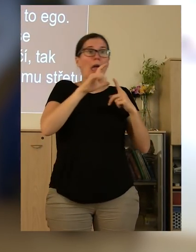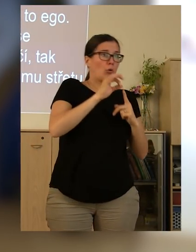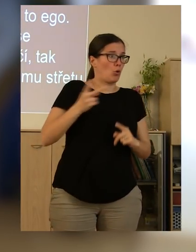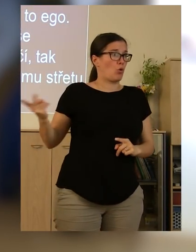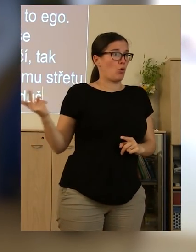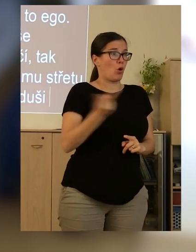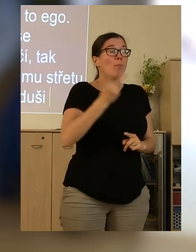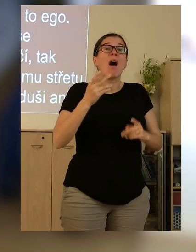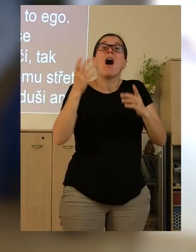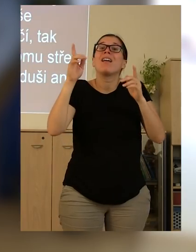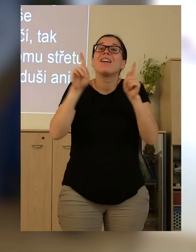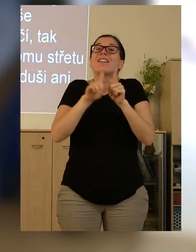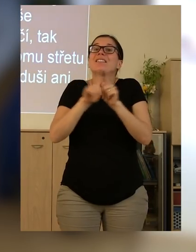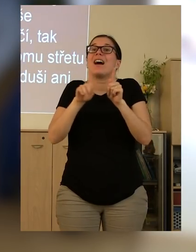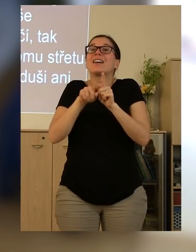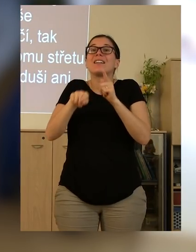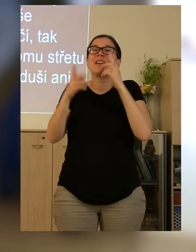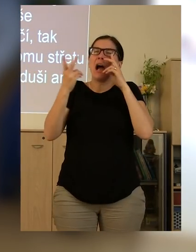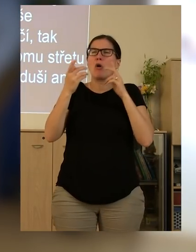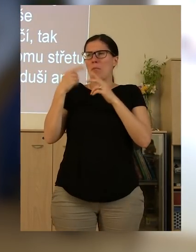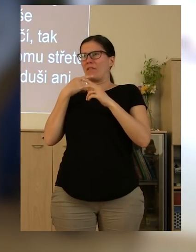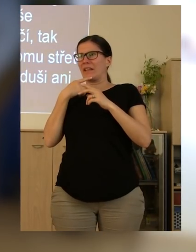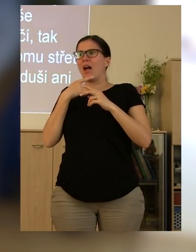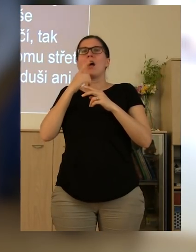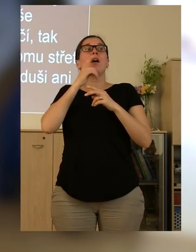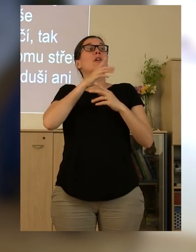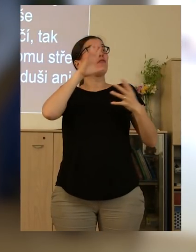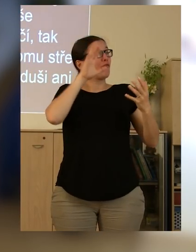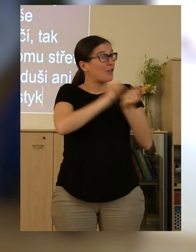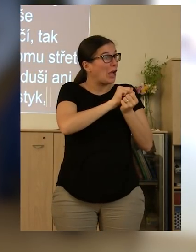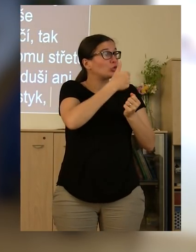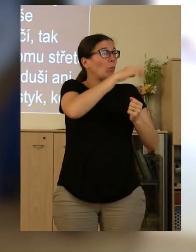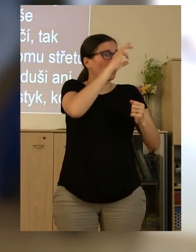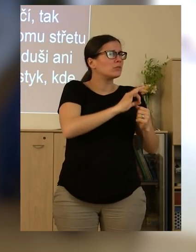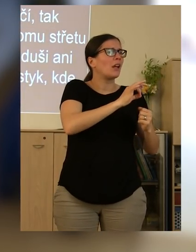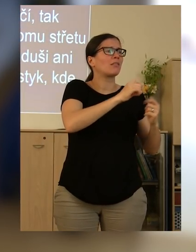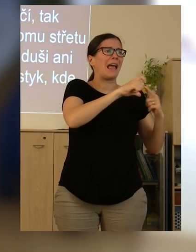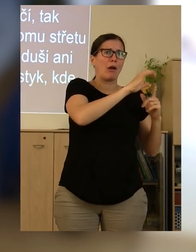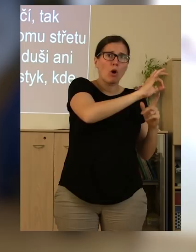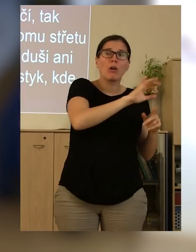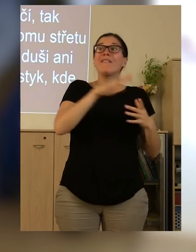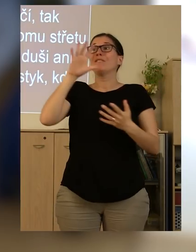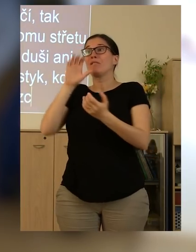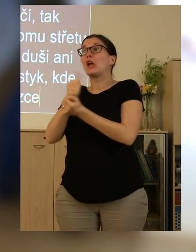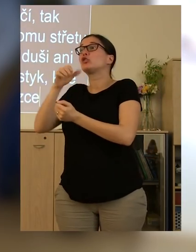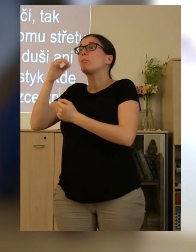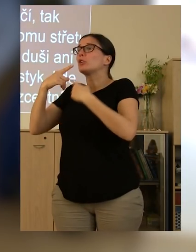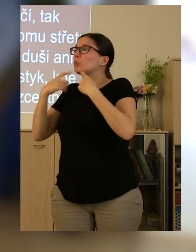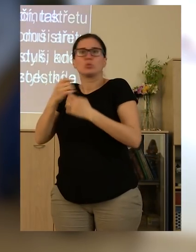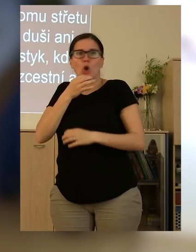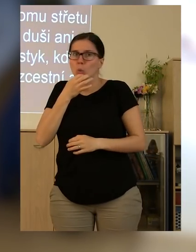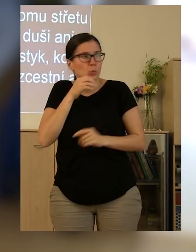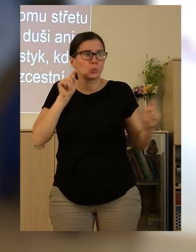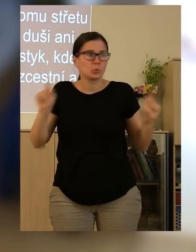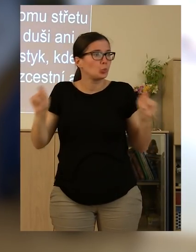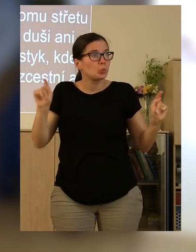někde ten styk, kde třeba, pokud já nevím, člověk na nějakém rozpustí a hledá všude možně odpověď na nějakou